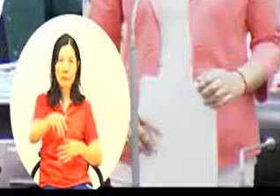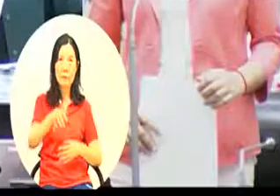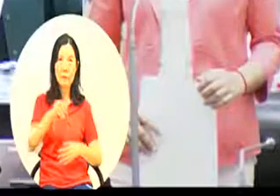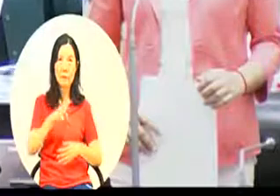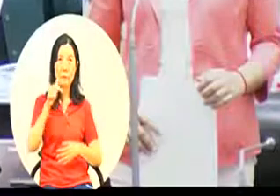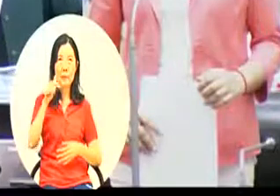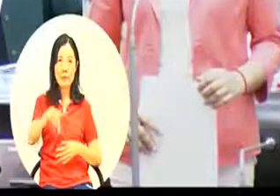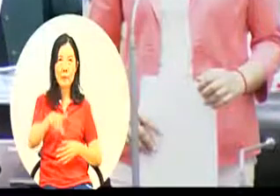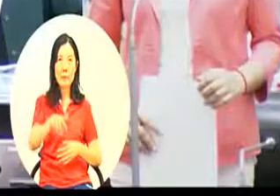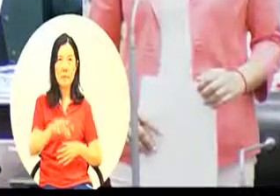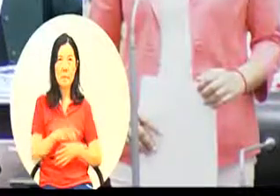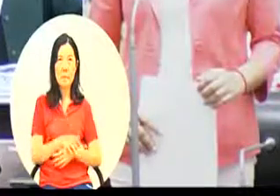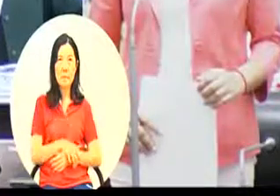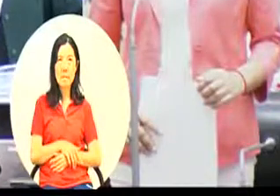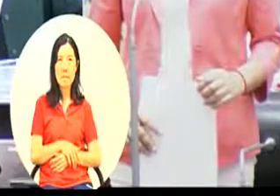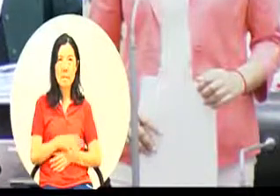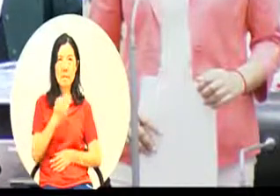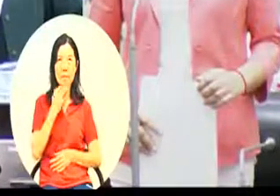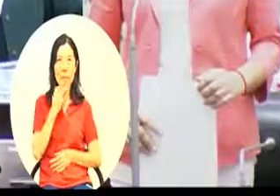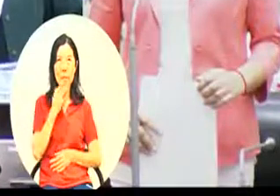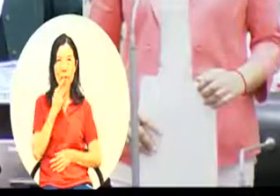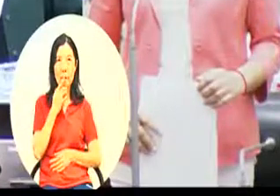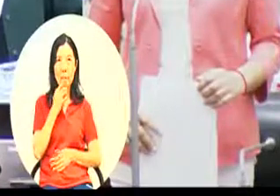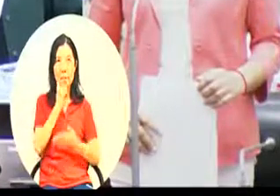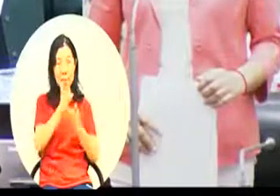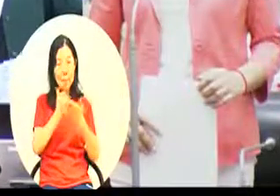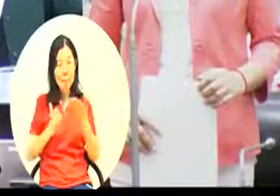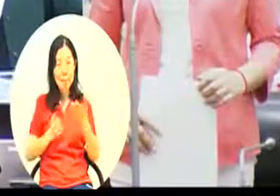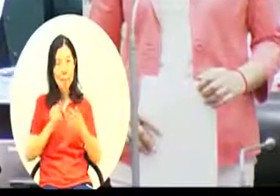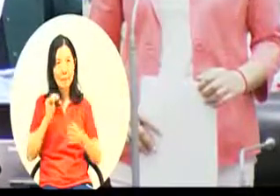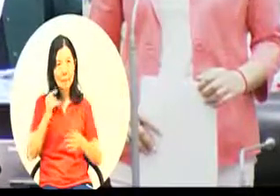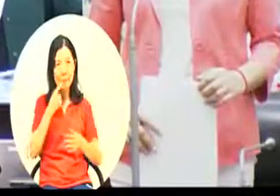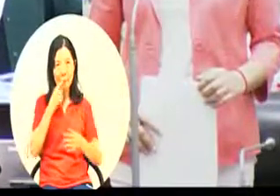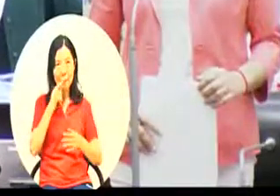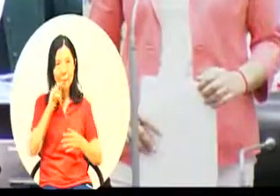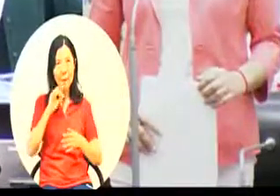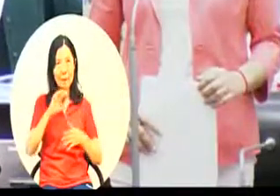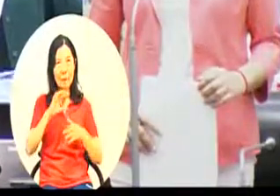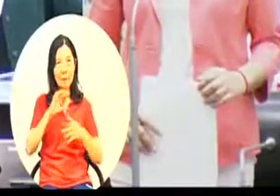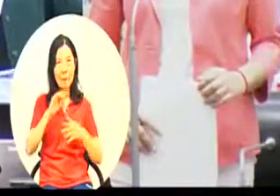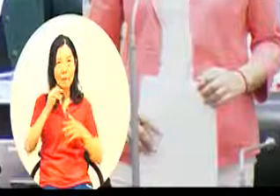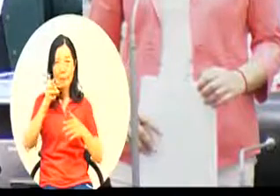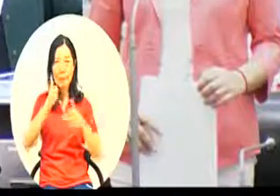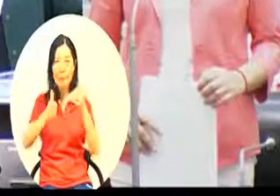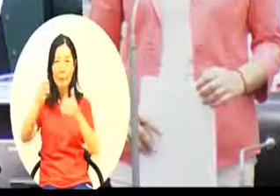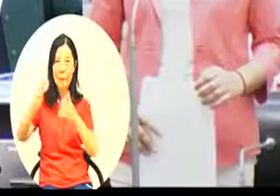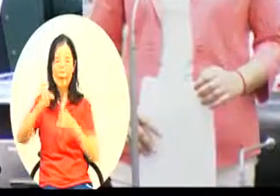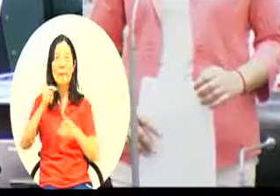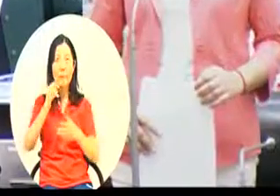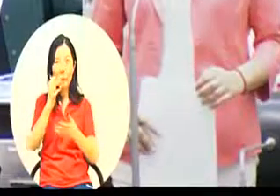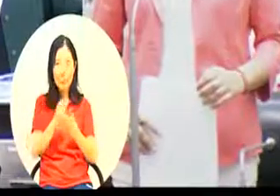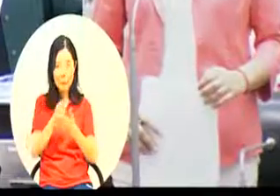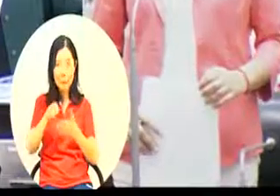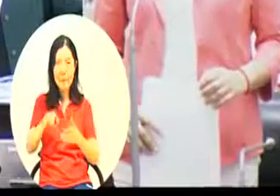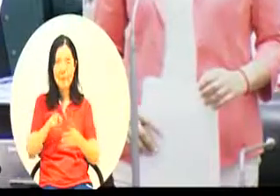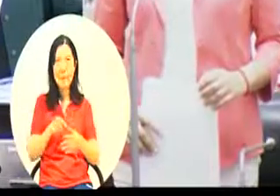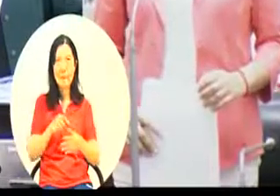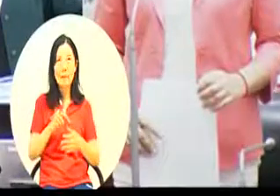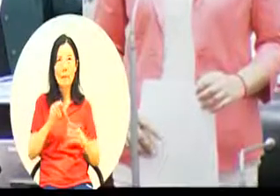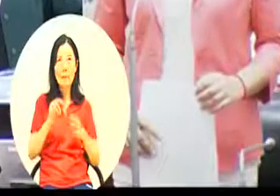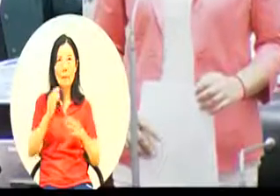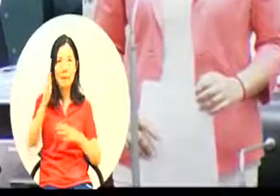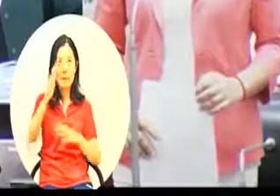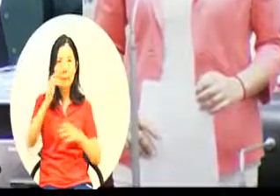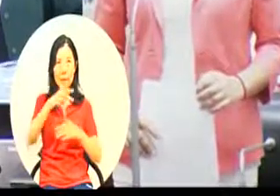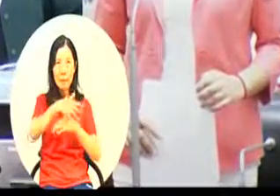下一次虽然我已经不在，不过我会认为文官都还在，任何的职务政务官上